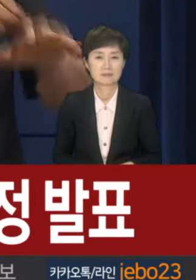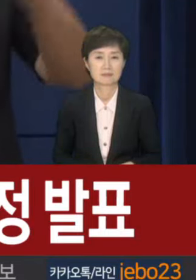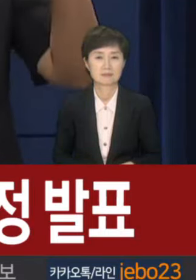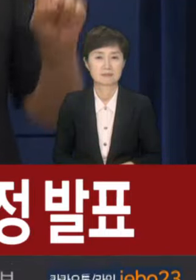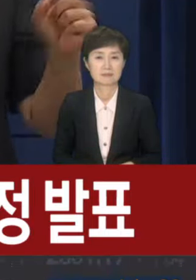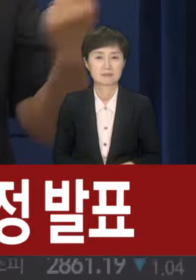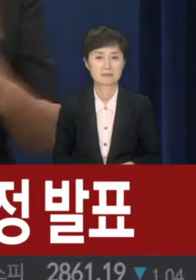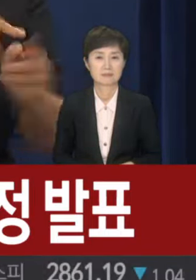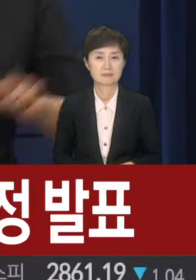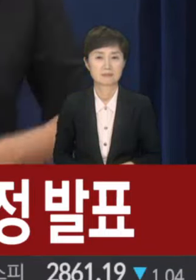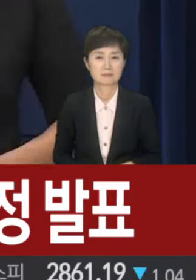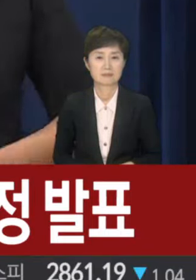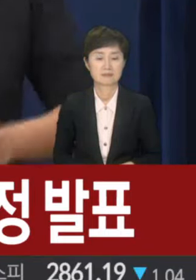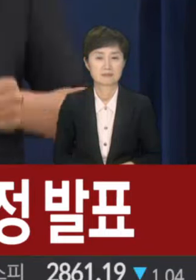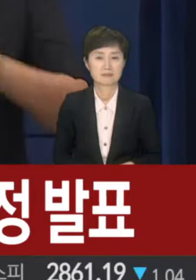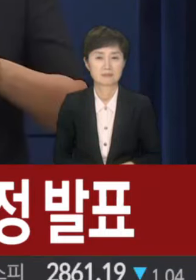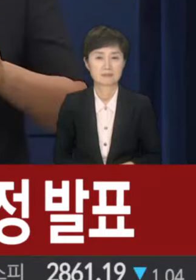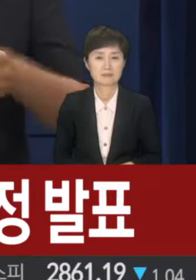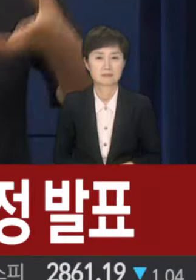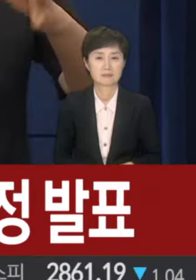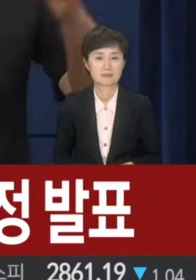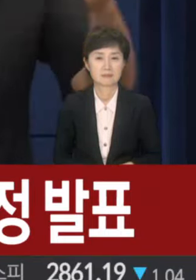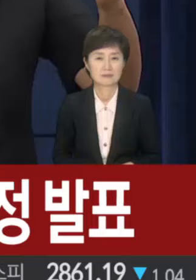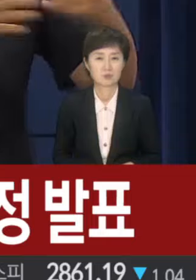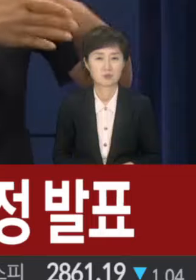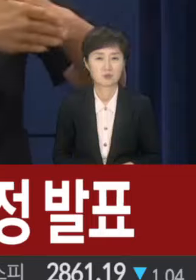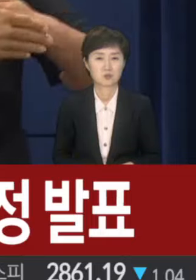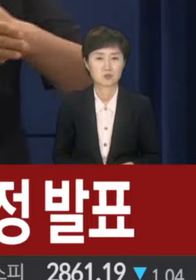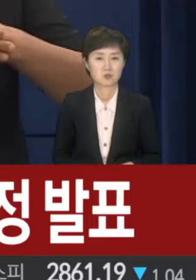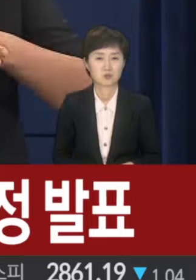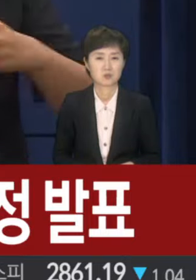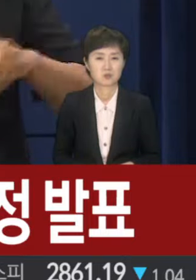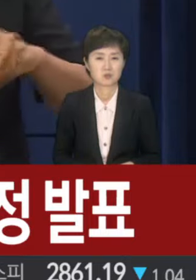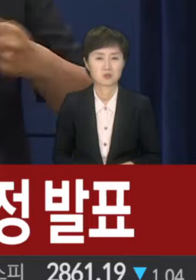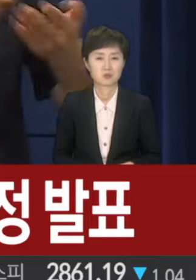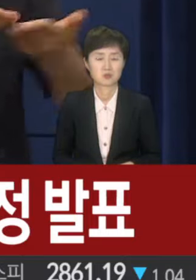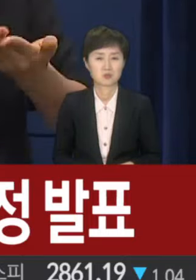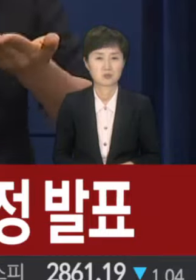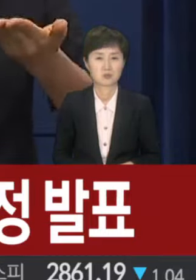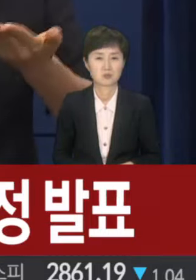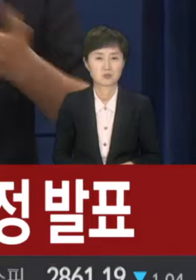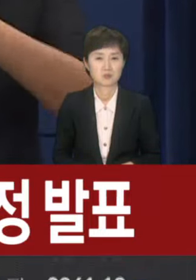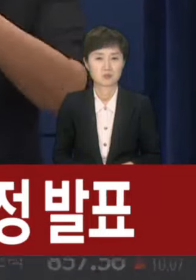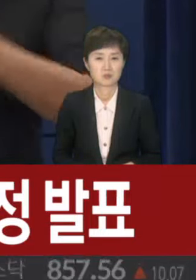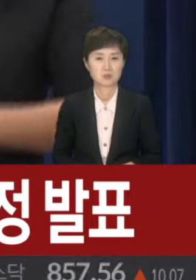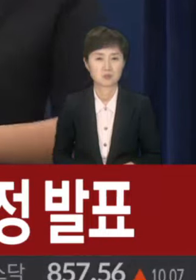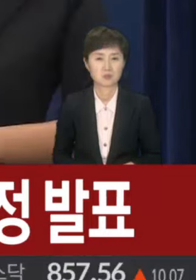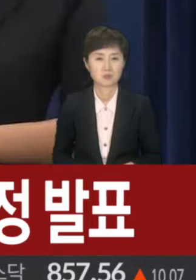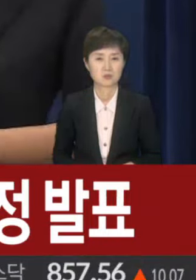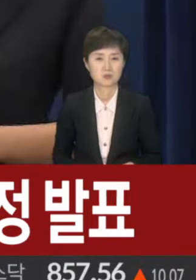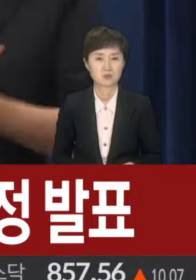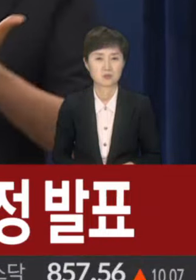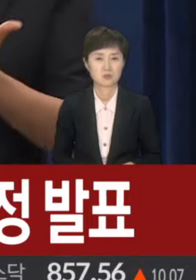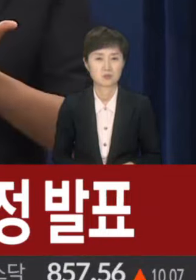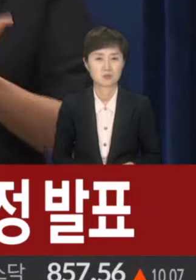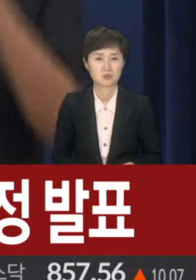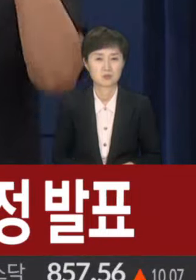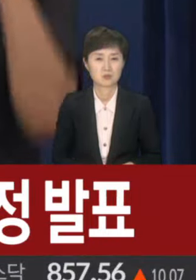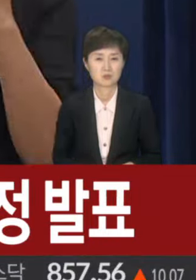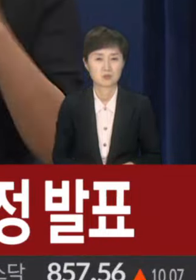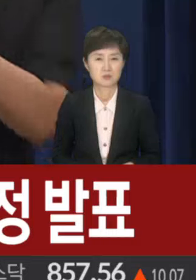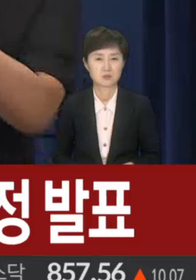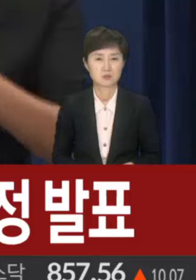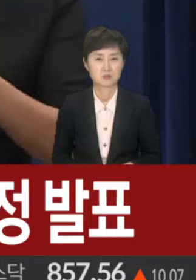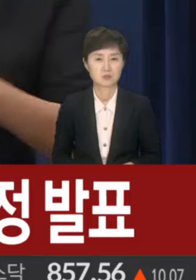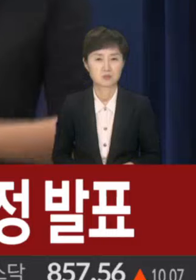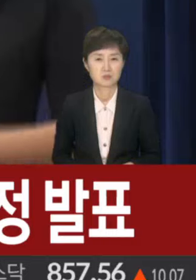접어들었습니다. 국민 여러분의 적극적인 협조와 현장 의료진의 희생과 헌신으로 비교적 체계적으로